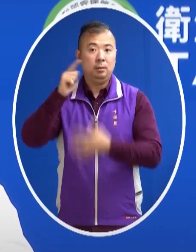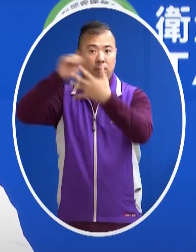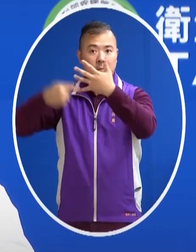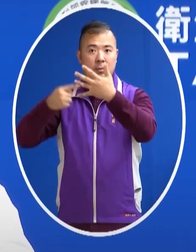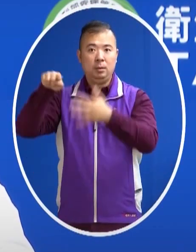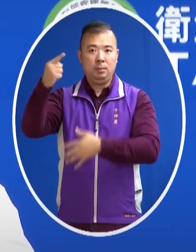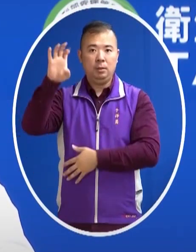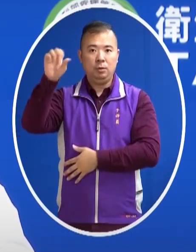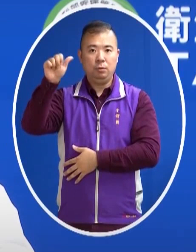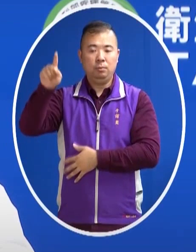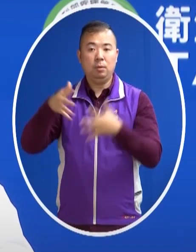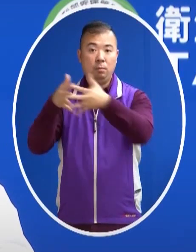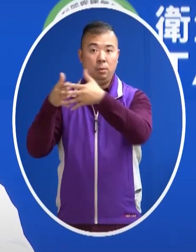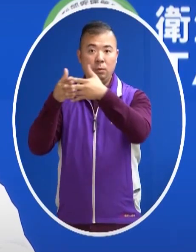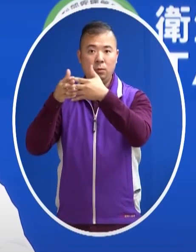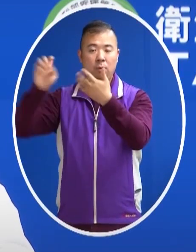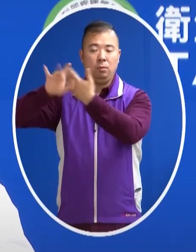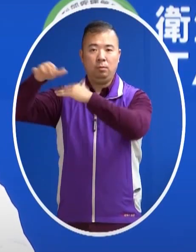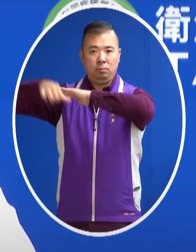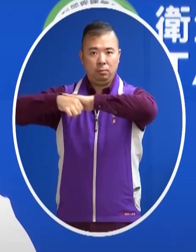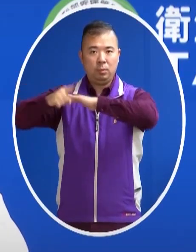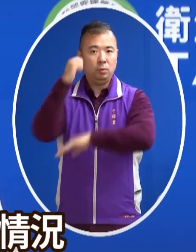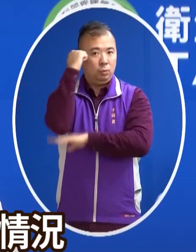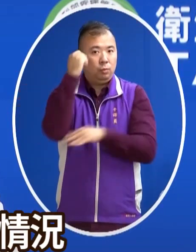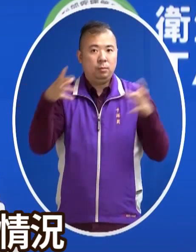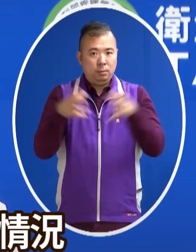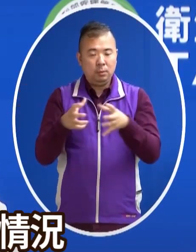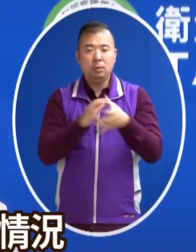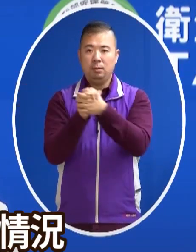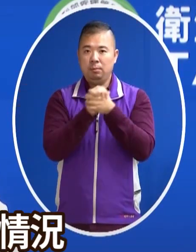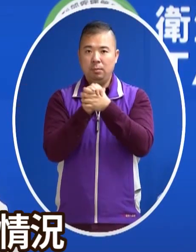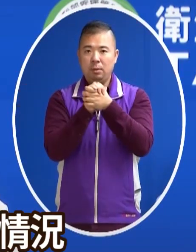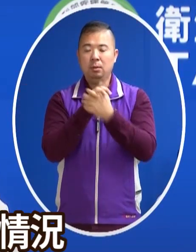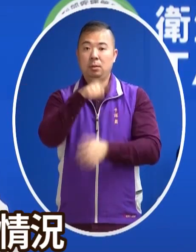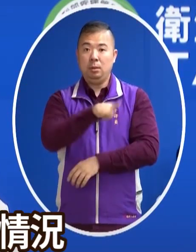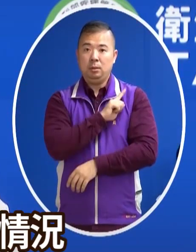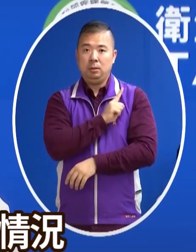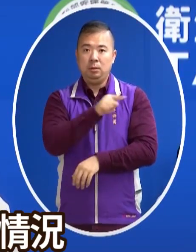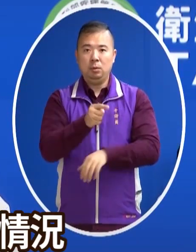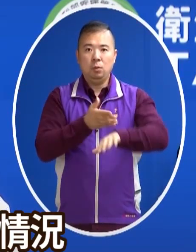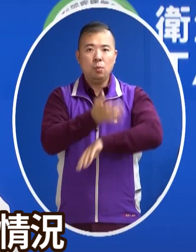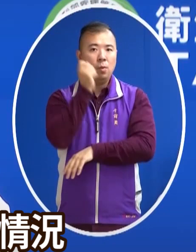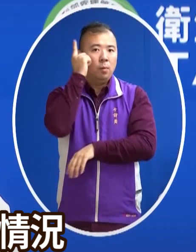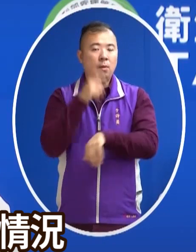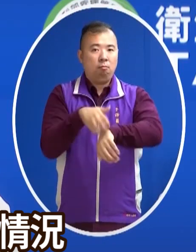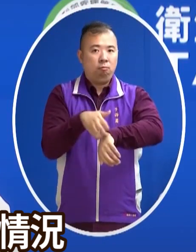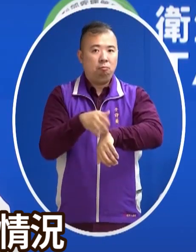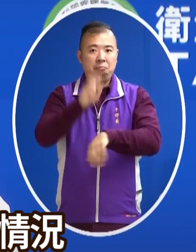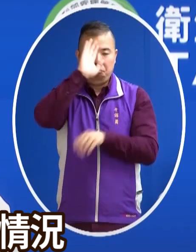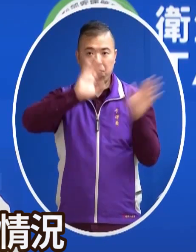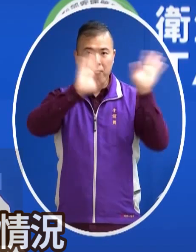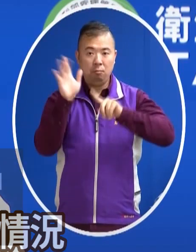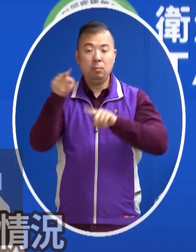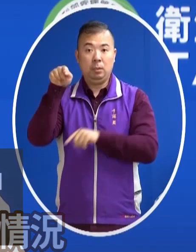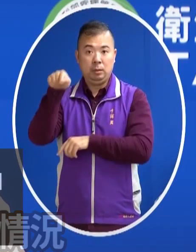美国境外移入的同住的友人，那有过敏的症状，于案195确诊后列